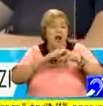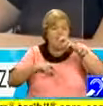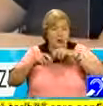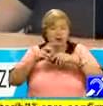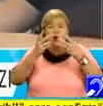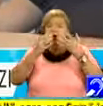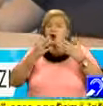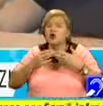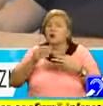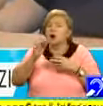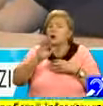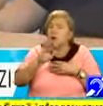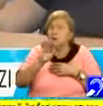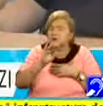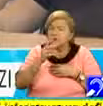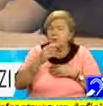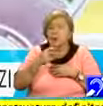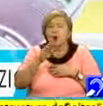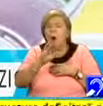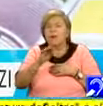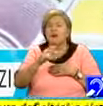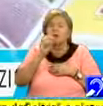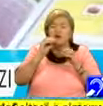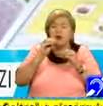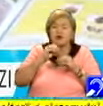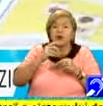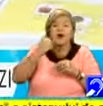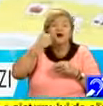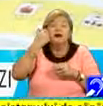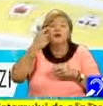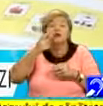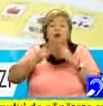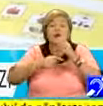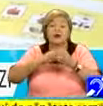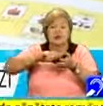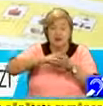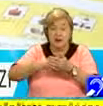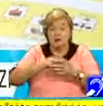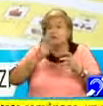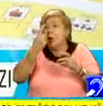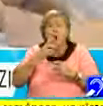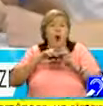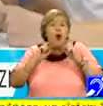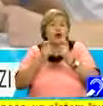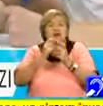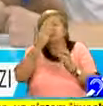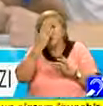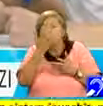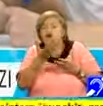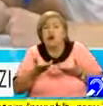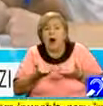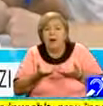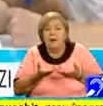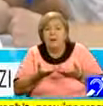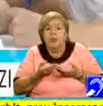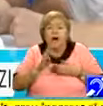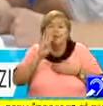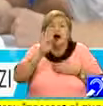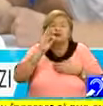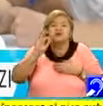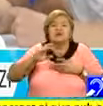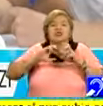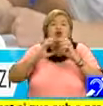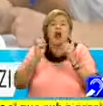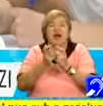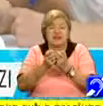cazuri care vor apărea acolo, când va fi închisă. Și vă dau un exemplu. Într-o clasă, de exemplu, într-o școală, de exemplu, care are 40 de clase,